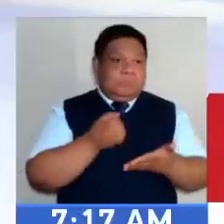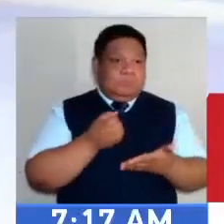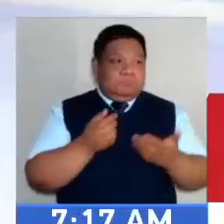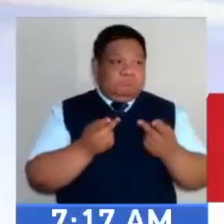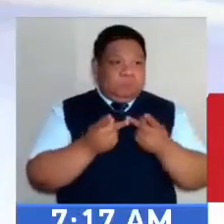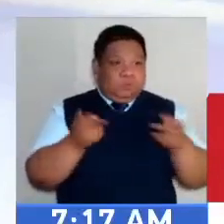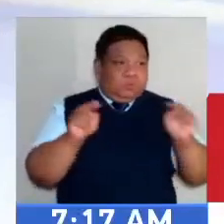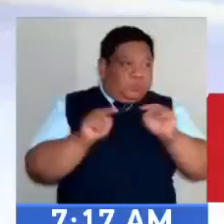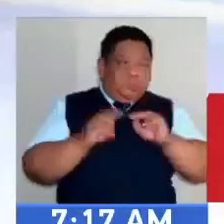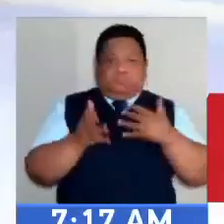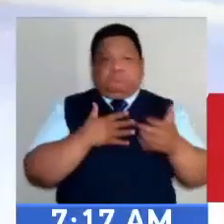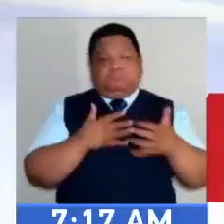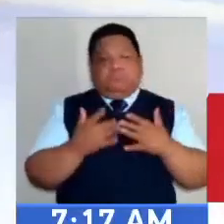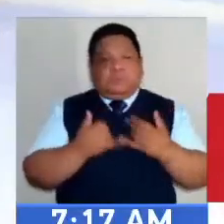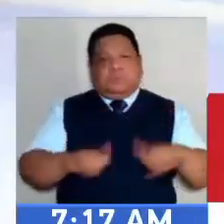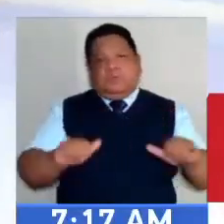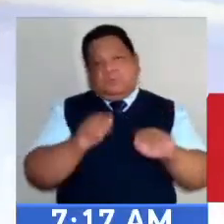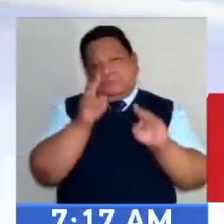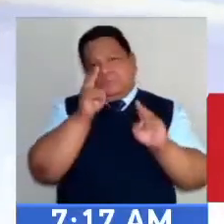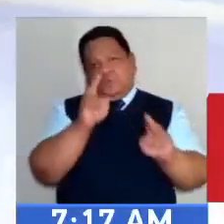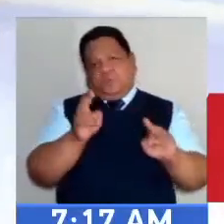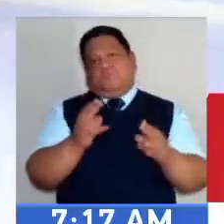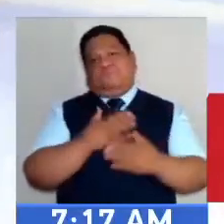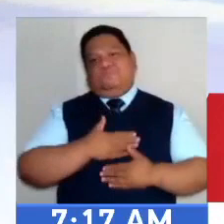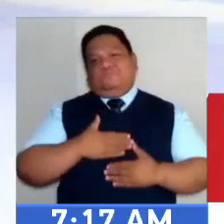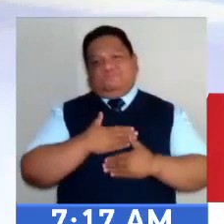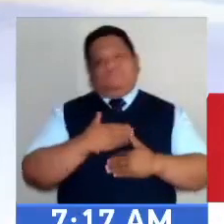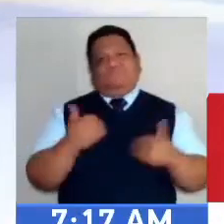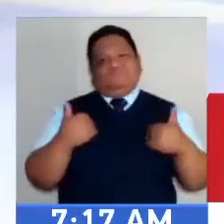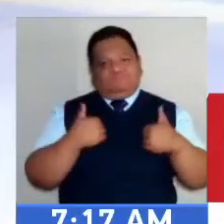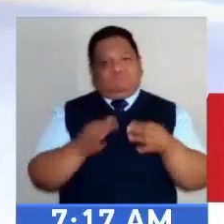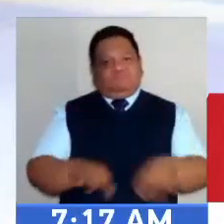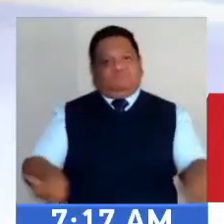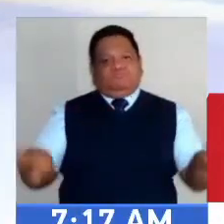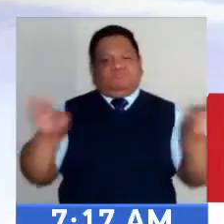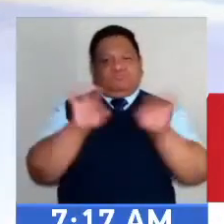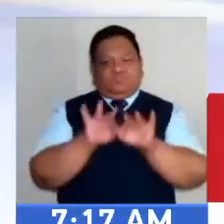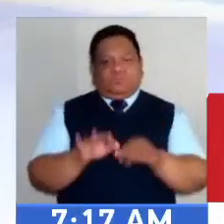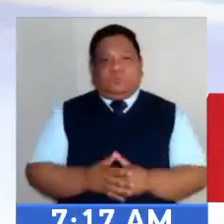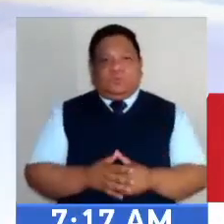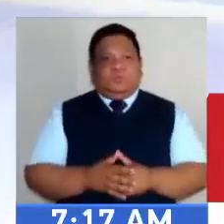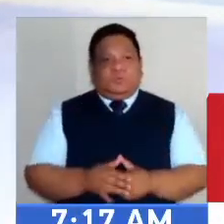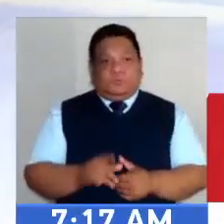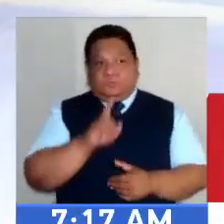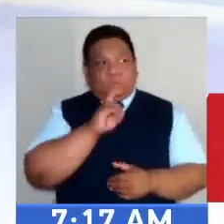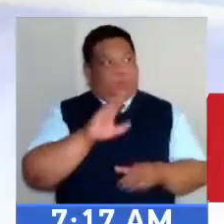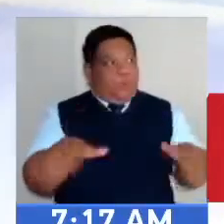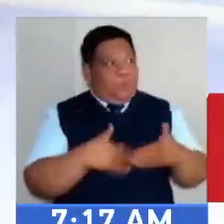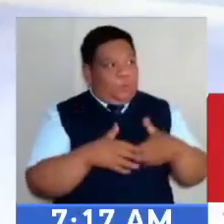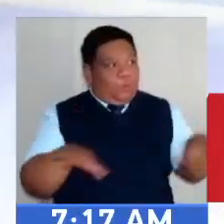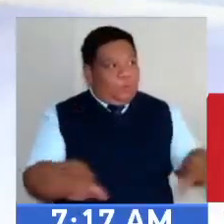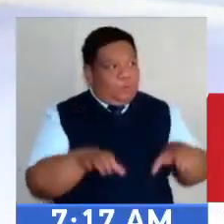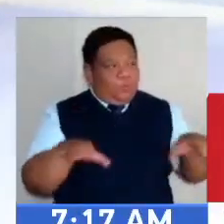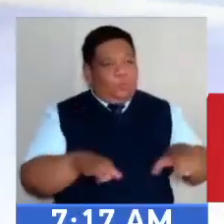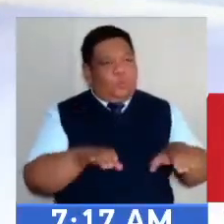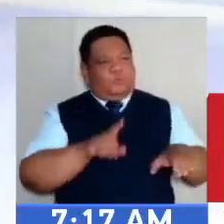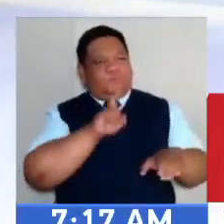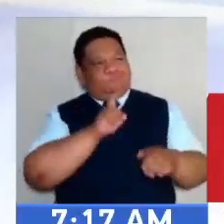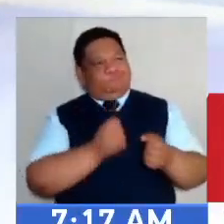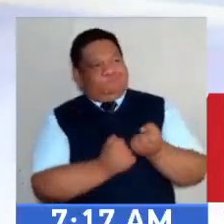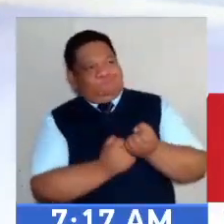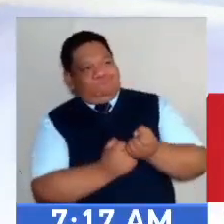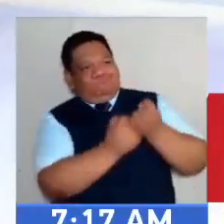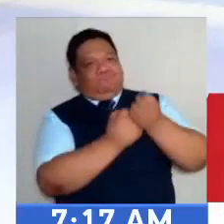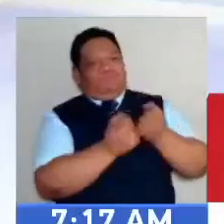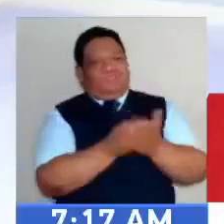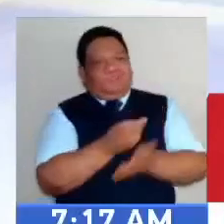Dapat talagang binibigyan natin ang pahalaga. Lahat ng manggagawa, yan ang parang gulugod ng ating ekonomiya. Correct. So hindi ano yan, kung ano yung pwesto mo, mababa